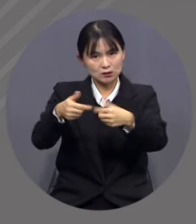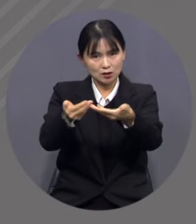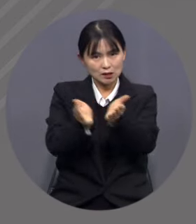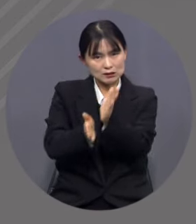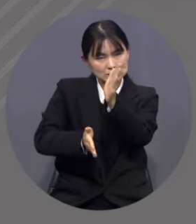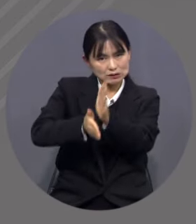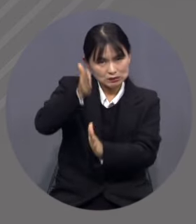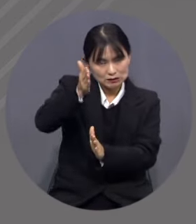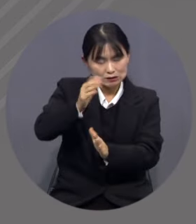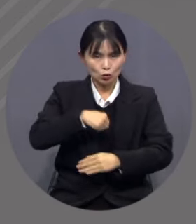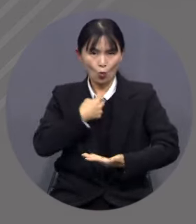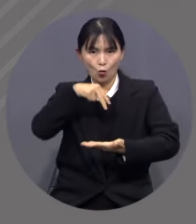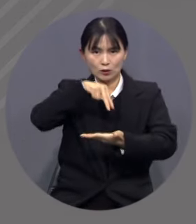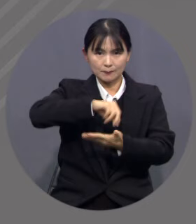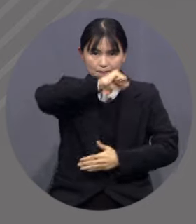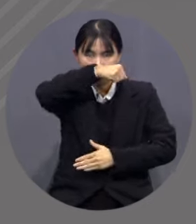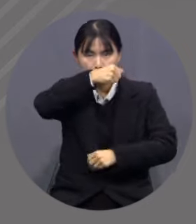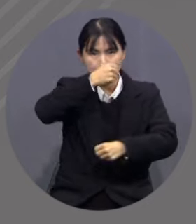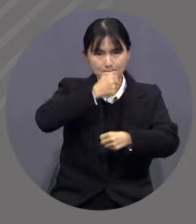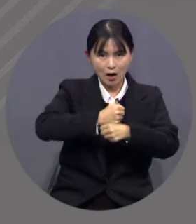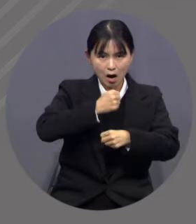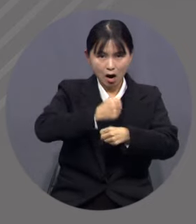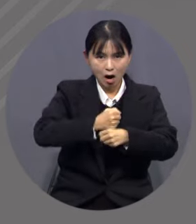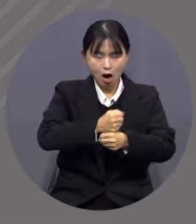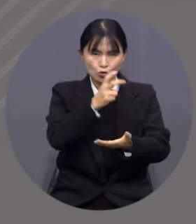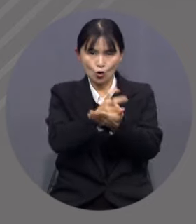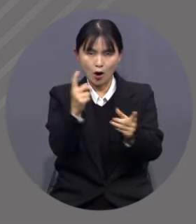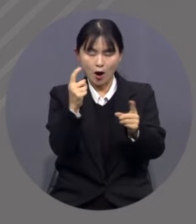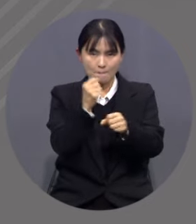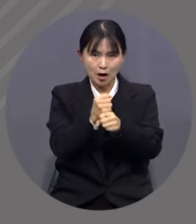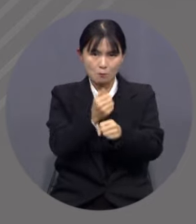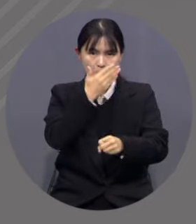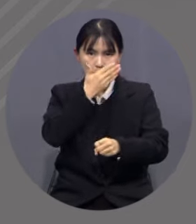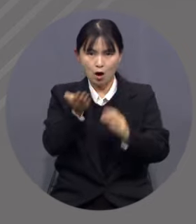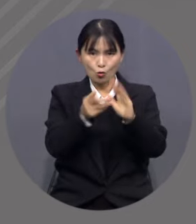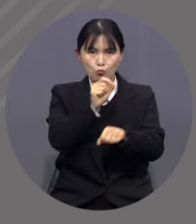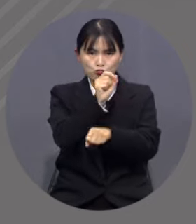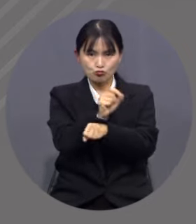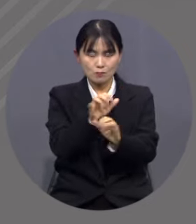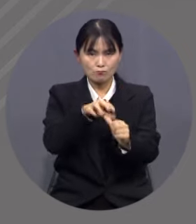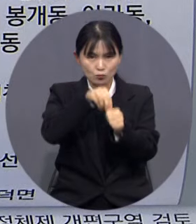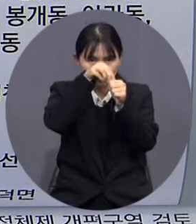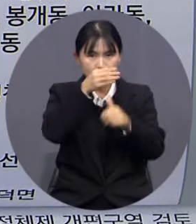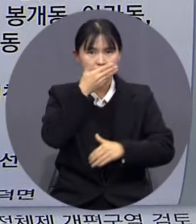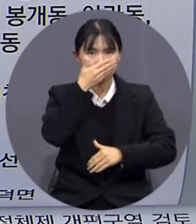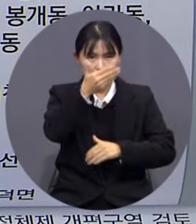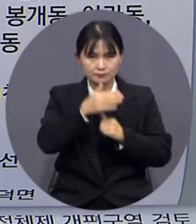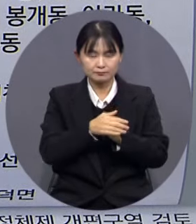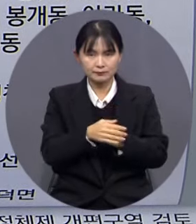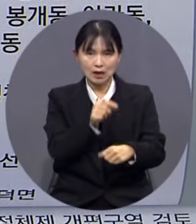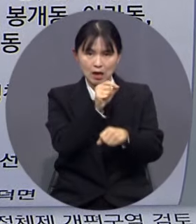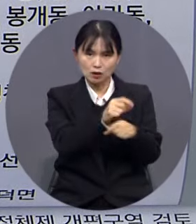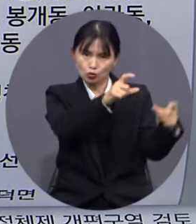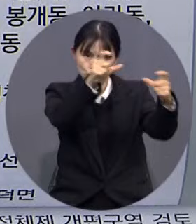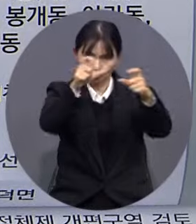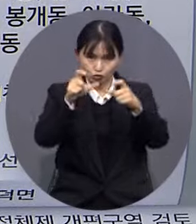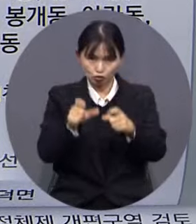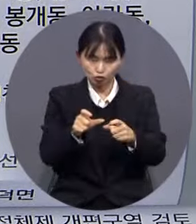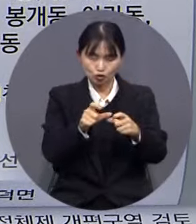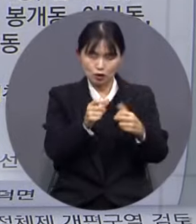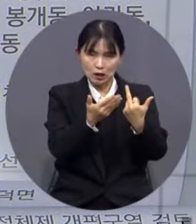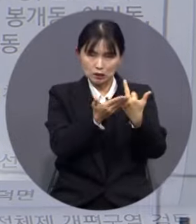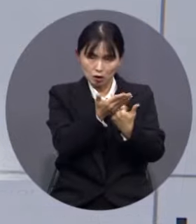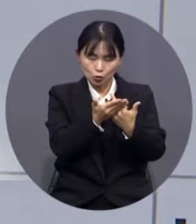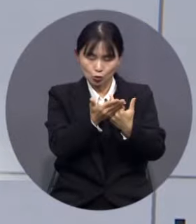시는 독립적으로 예산을 짜고 조례를 만들며 공무원을 뽑게 됩니다. 행정구역은